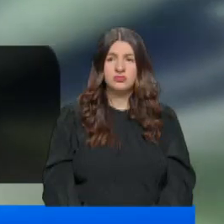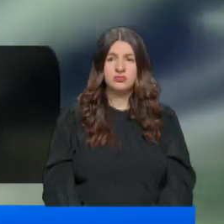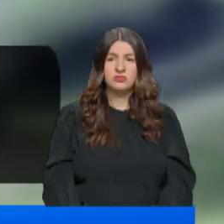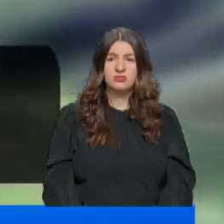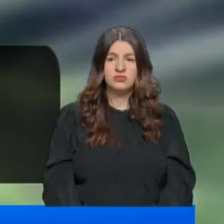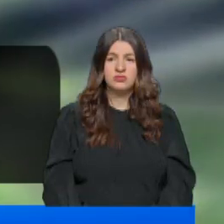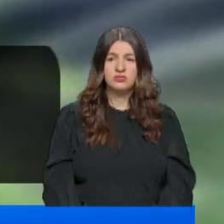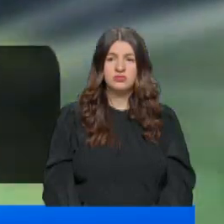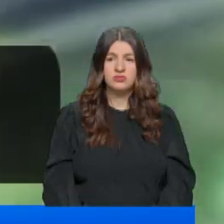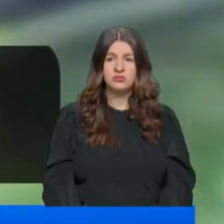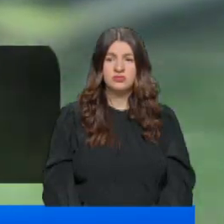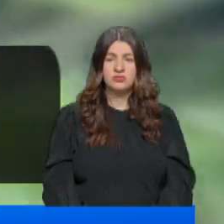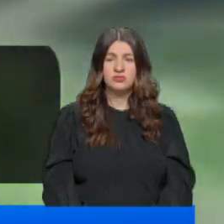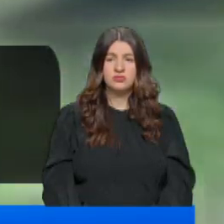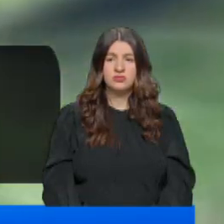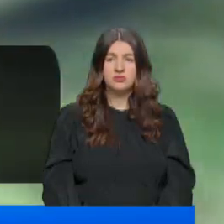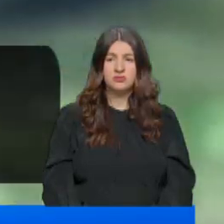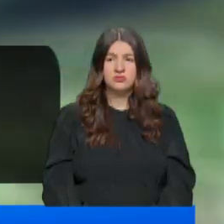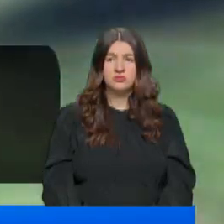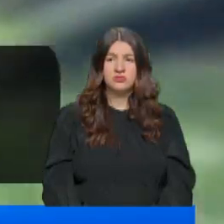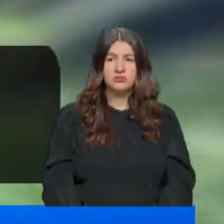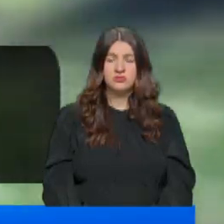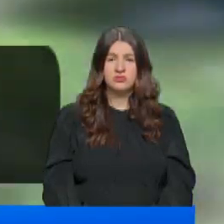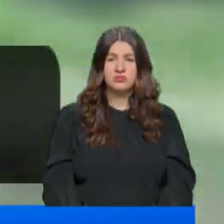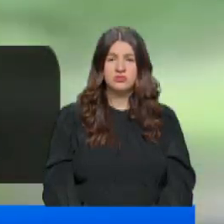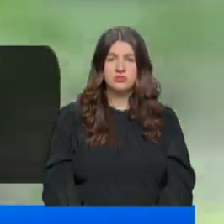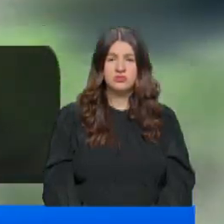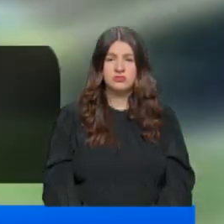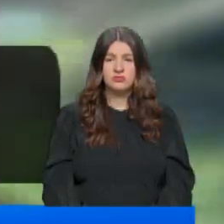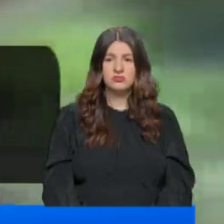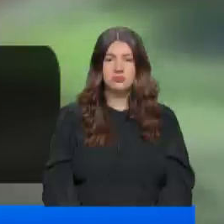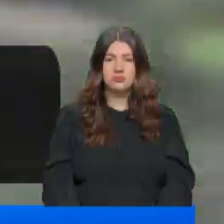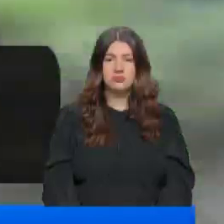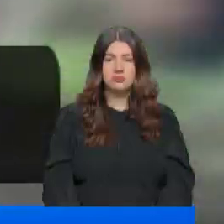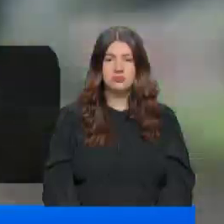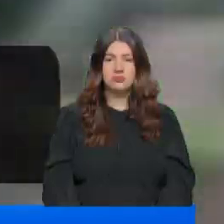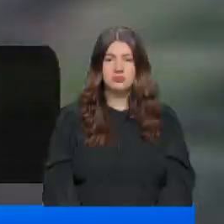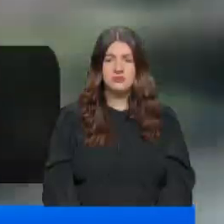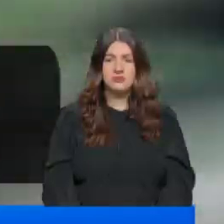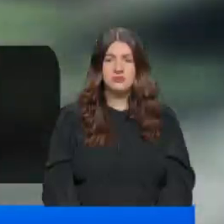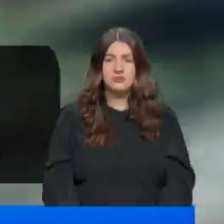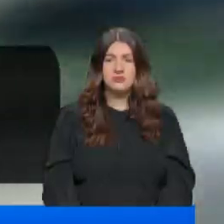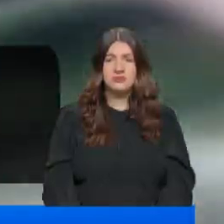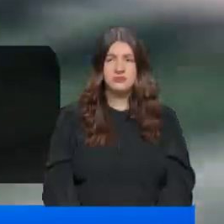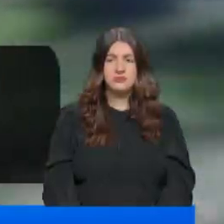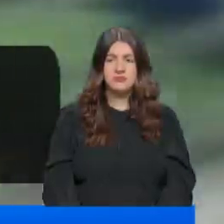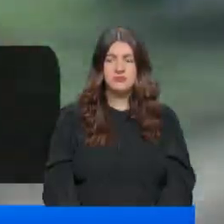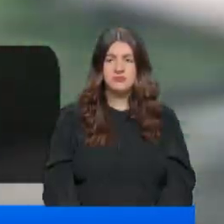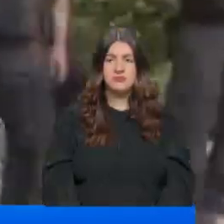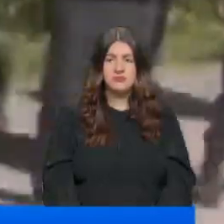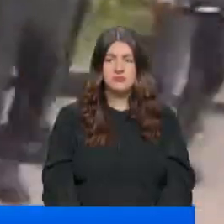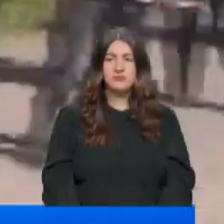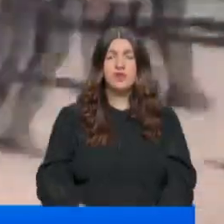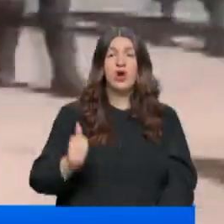daralıyor diyor. Hala adamın üstüne çekiyor musun? Nefesim daralıyor. Çekil şuradan. Hayır. Çekerim. İsaretleşme.